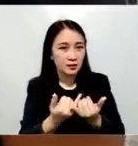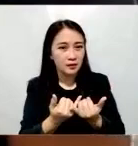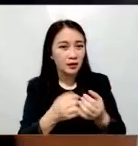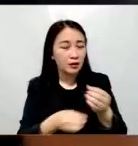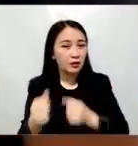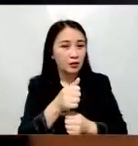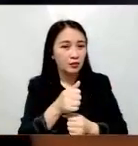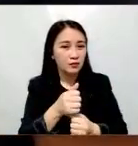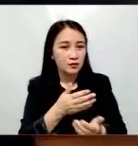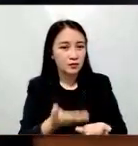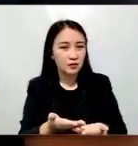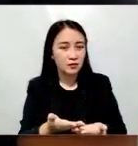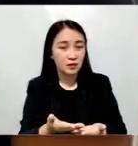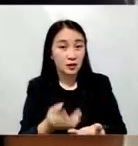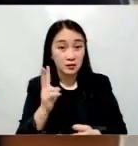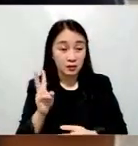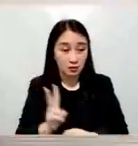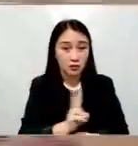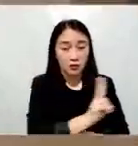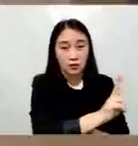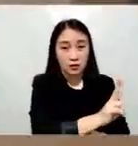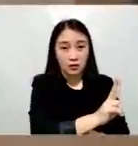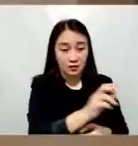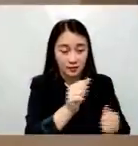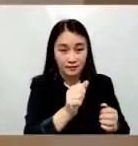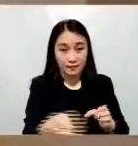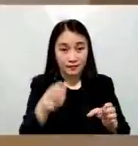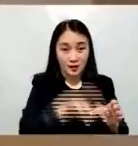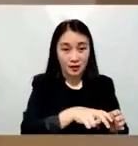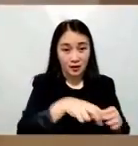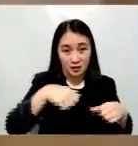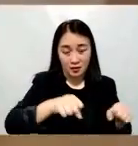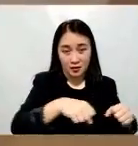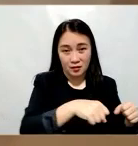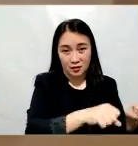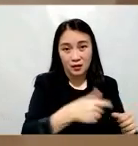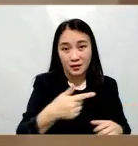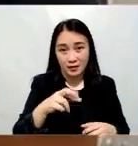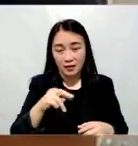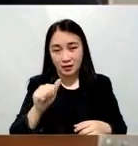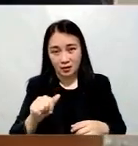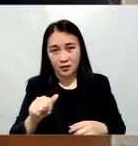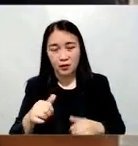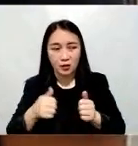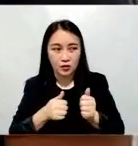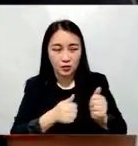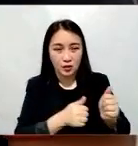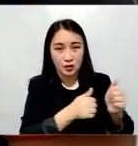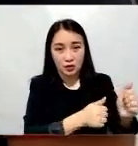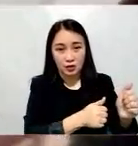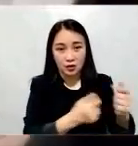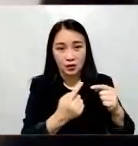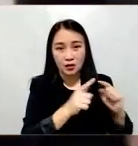Chinese. Nakasakay na sila ng tricycle papunta ng complex, nakasakay ng Grab. At sinundan po namin yung Grab papunta na ng